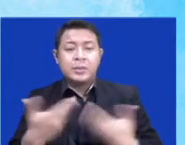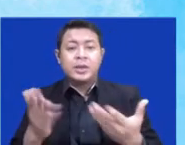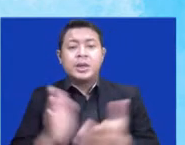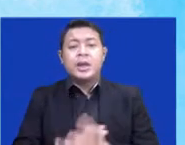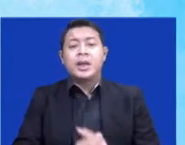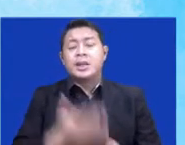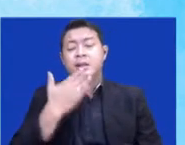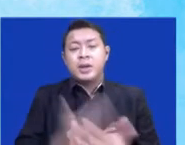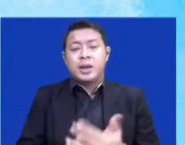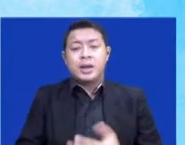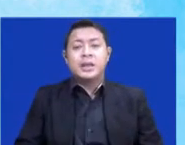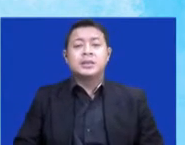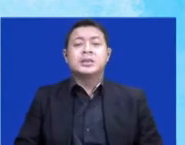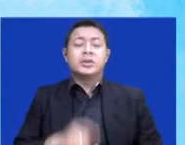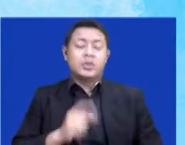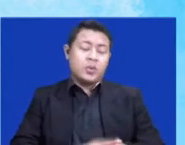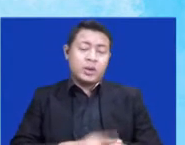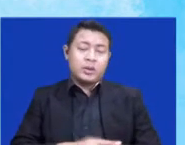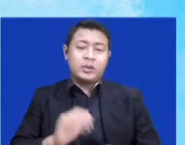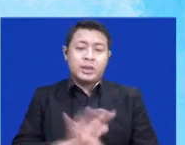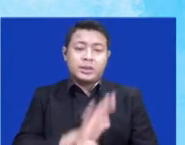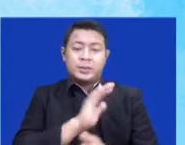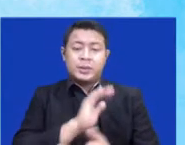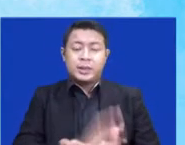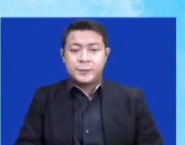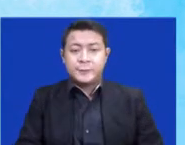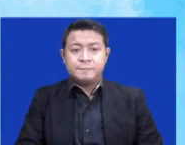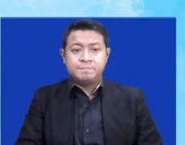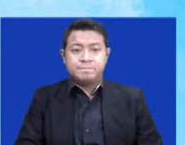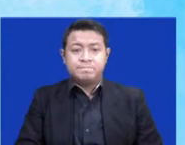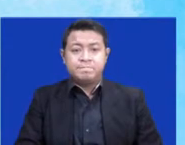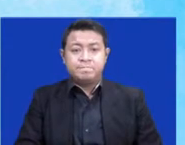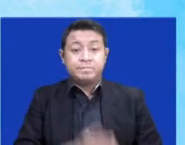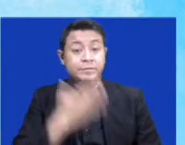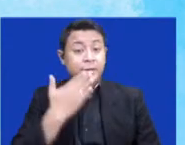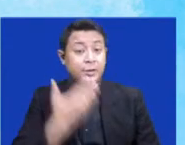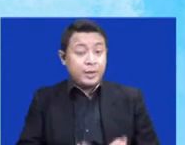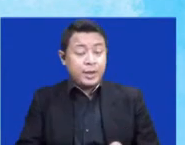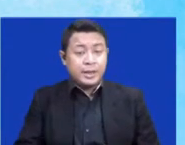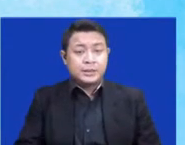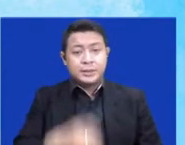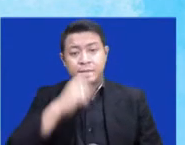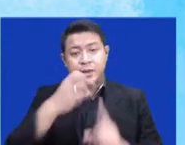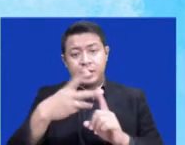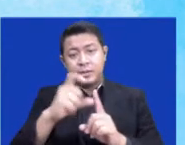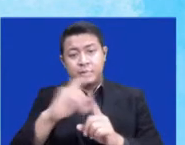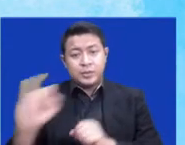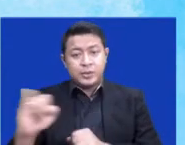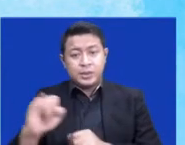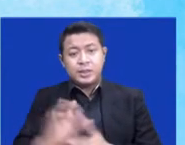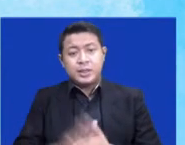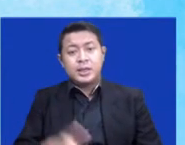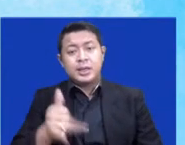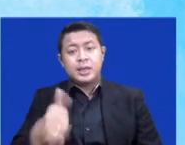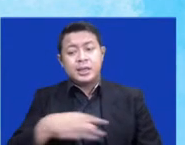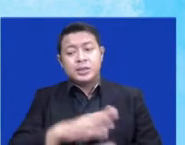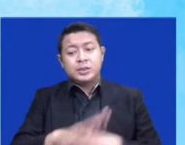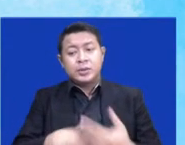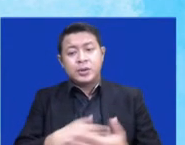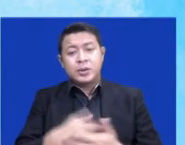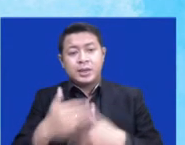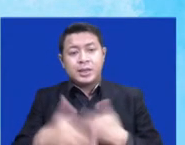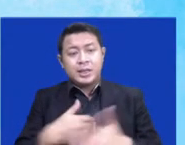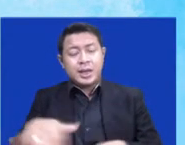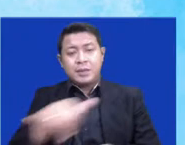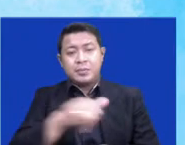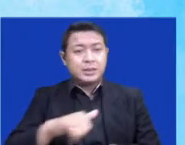kasih atas waktu dan kesempatannya. Terima kasih Pak Budi, luar biasa sekali ya. Memang segala sesuatu kalau dikerjakan bersama dalam